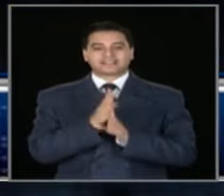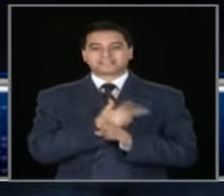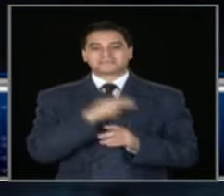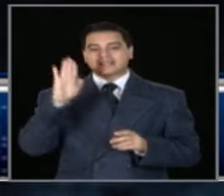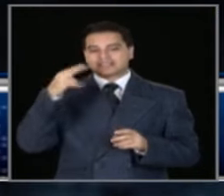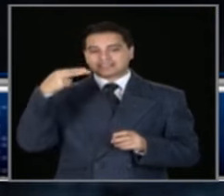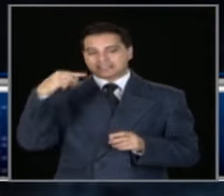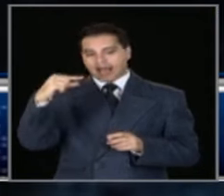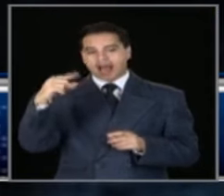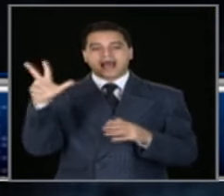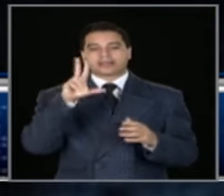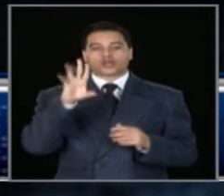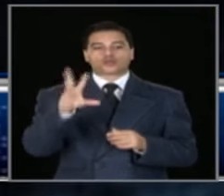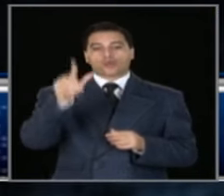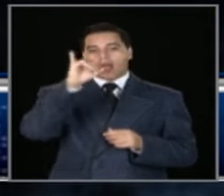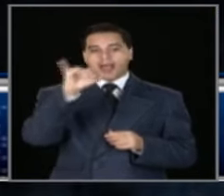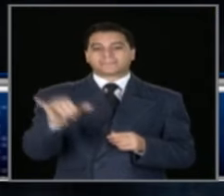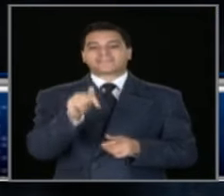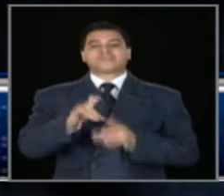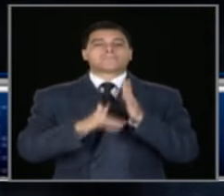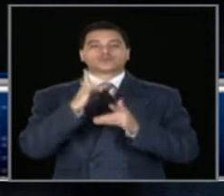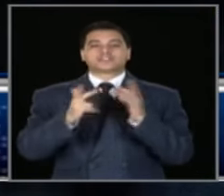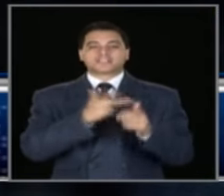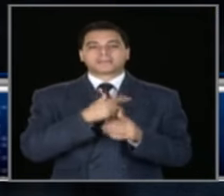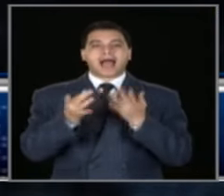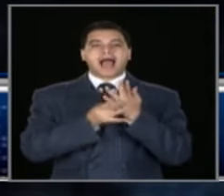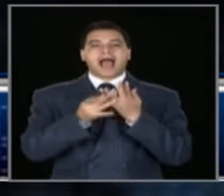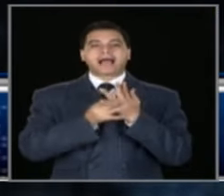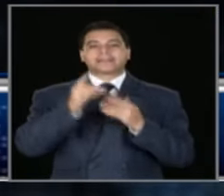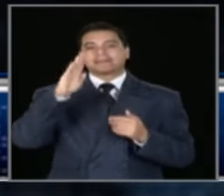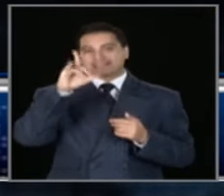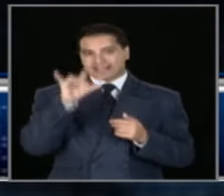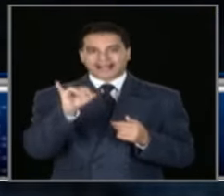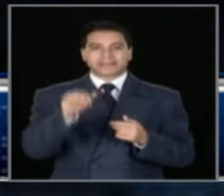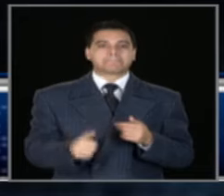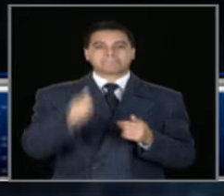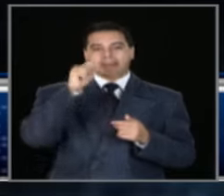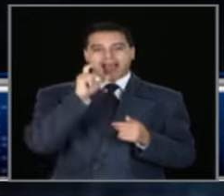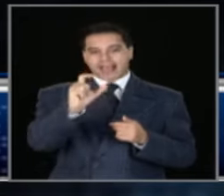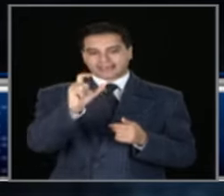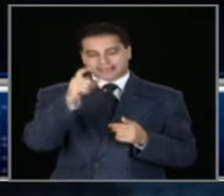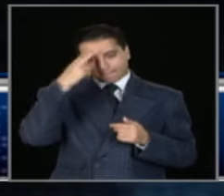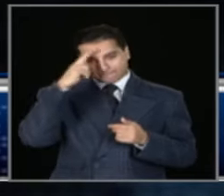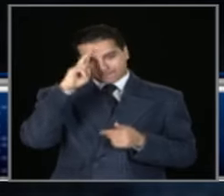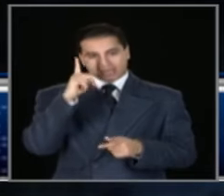فنان قام بدور سعد التهامي في مسلسل خاتم سليمان، فمن هو؟